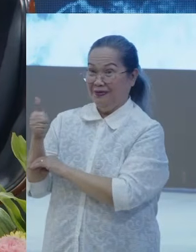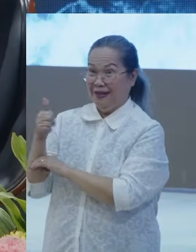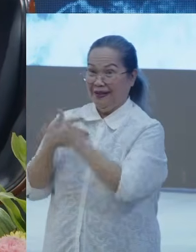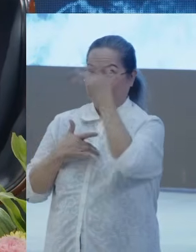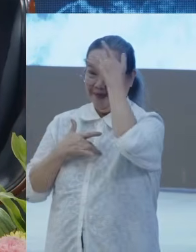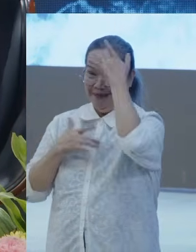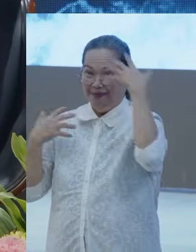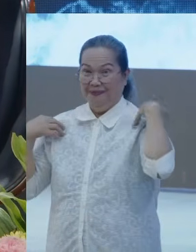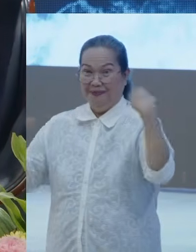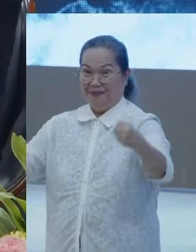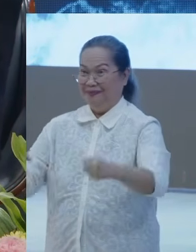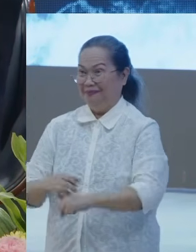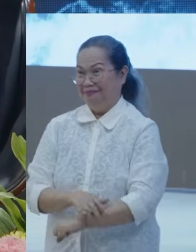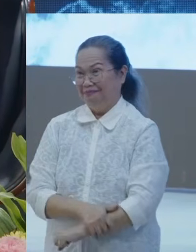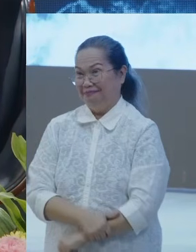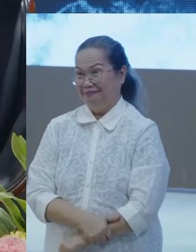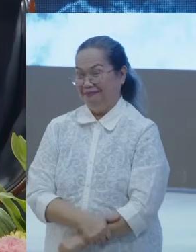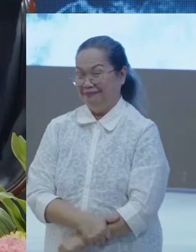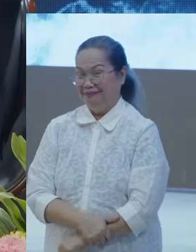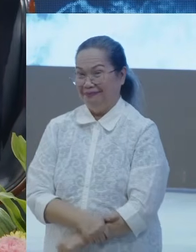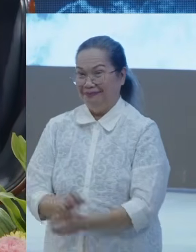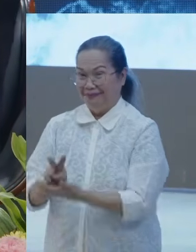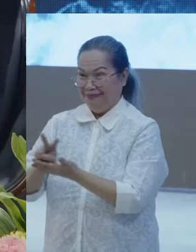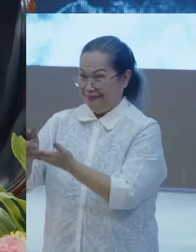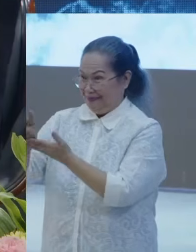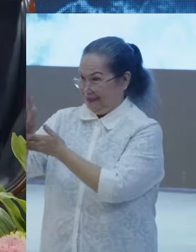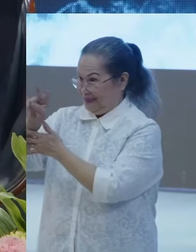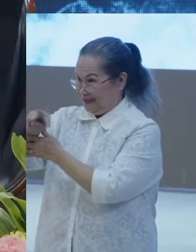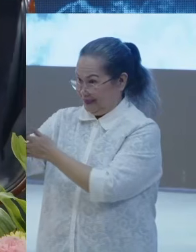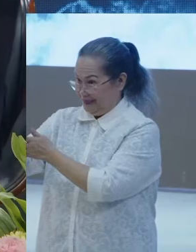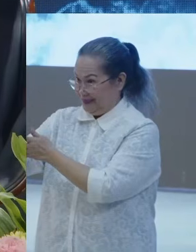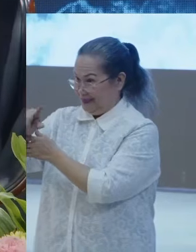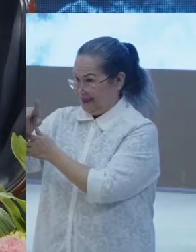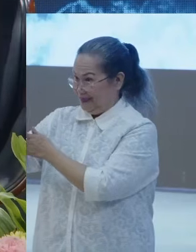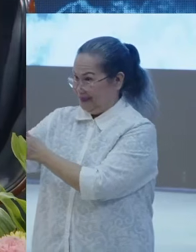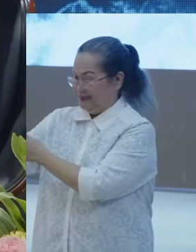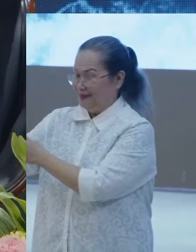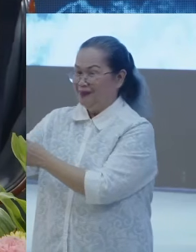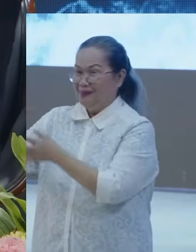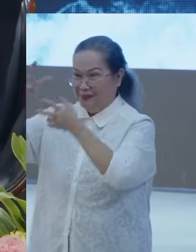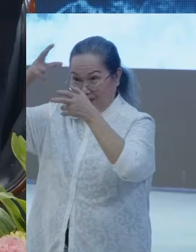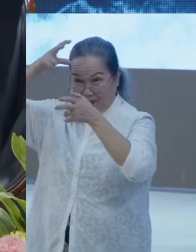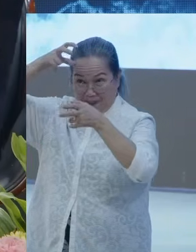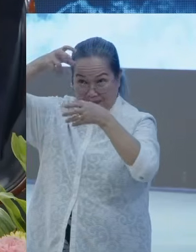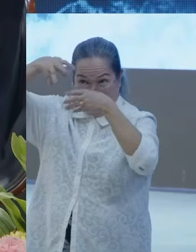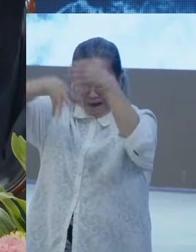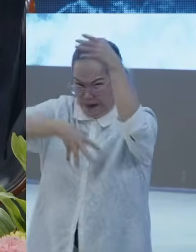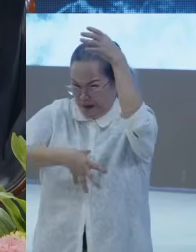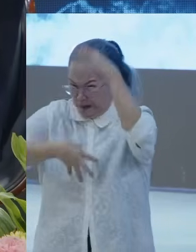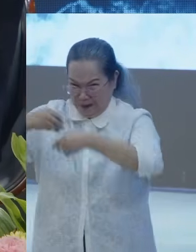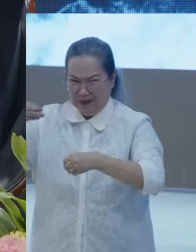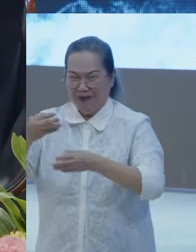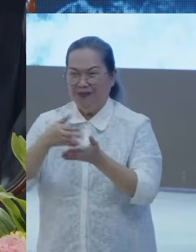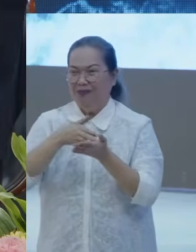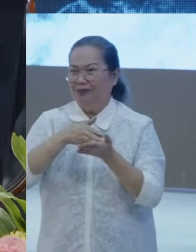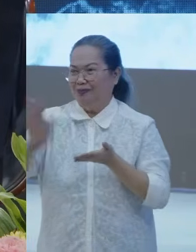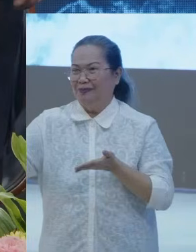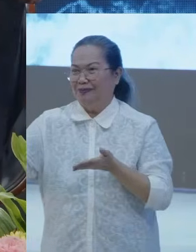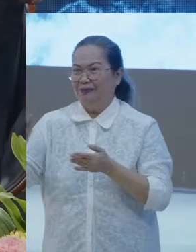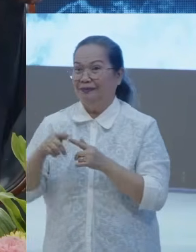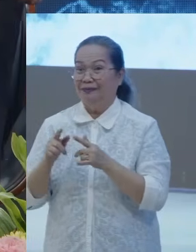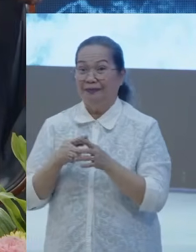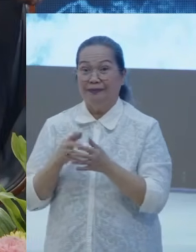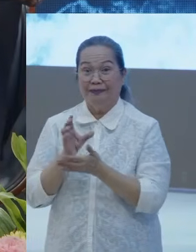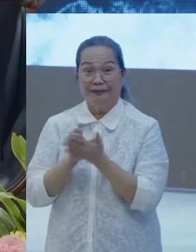ating Panginoon. Sa verses 22 to 24, nagpalayas ng demonyo. Sa chapter